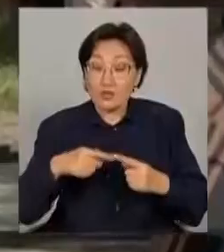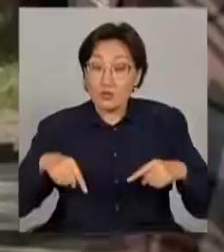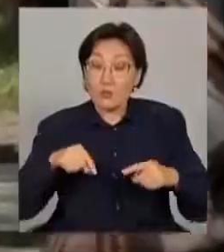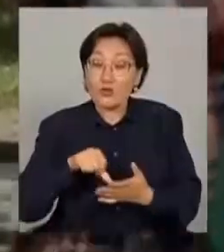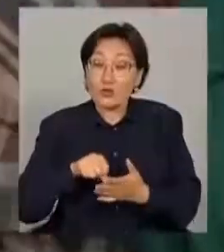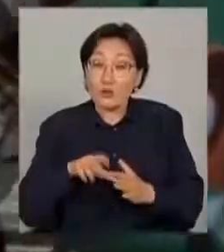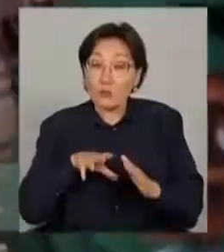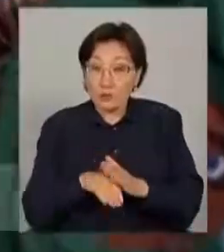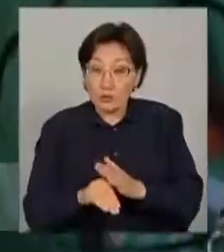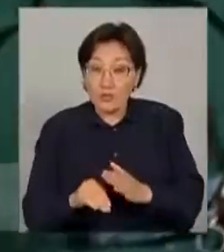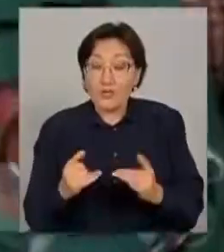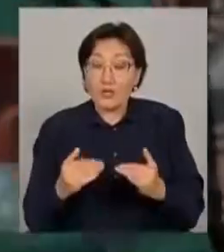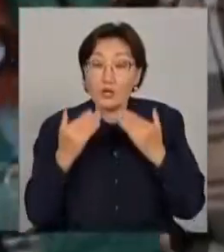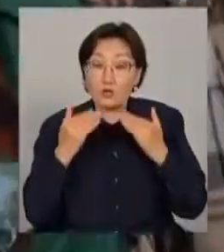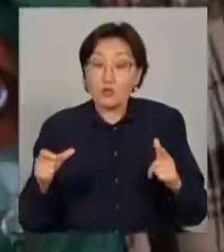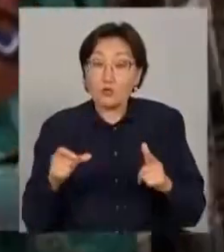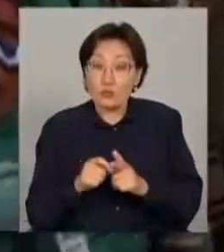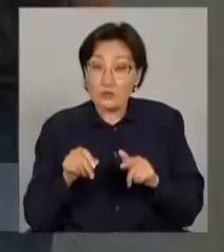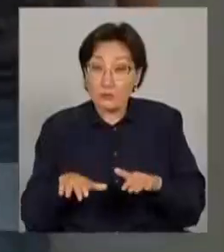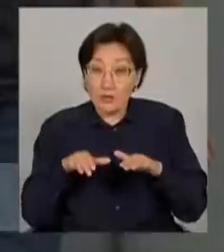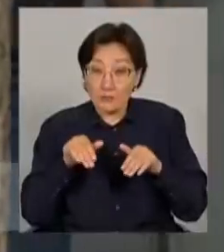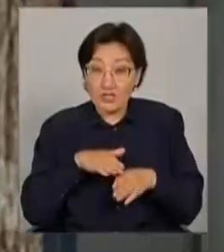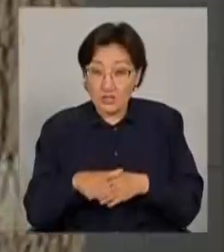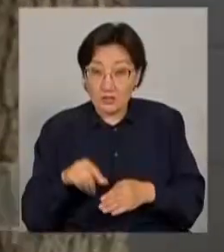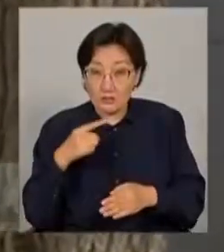Енді соңғы сөз парламентте, дейді Ерлан Жамаубаев.